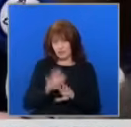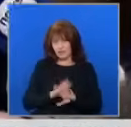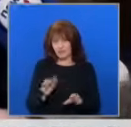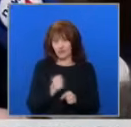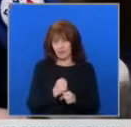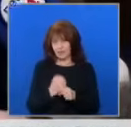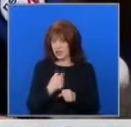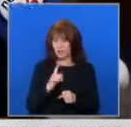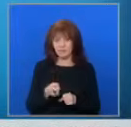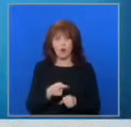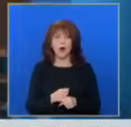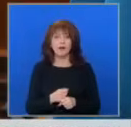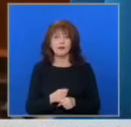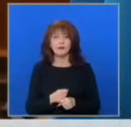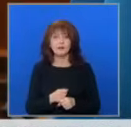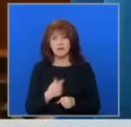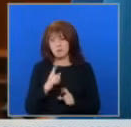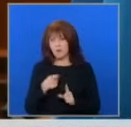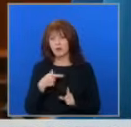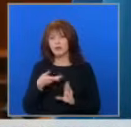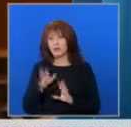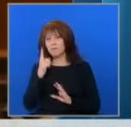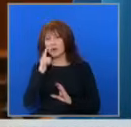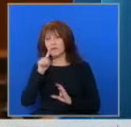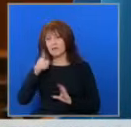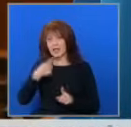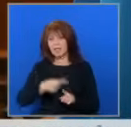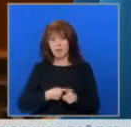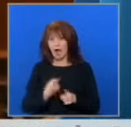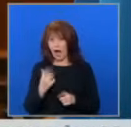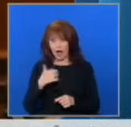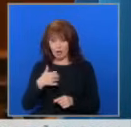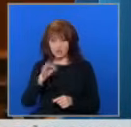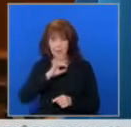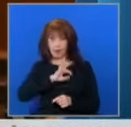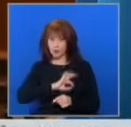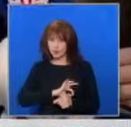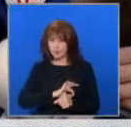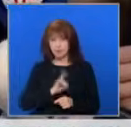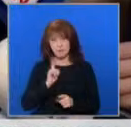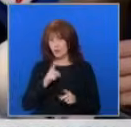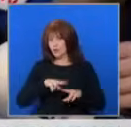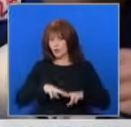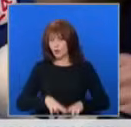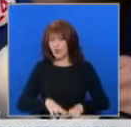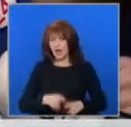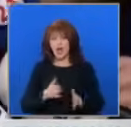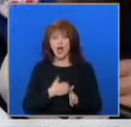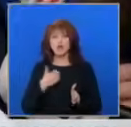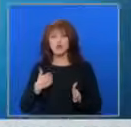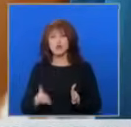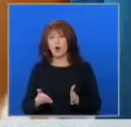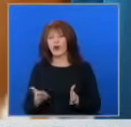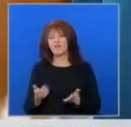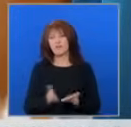мога да я свърша. Той не мога да я върши. Мога да отида за един месец да пробвам. И ако нещата са по-успешни, рейтингът е по-висок, мога да остана. Той срока му изтече, за 3 месеца